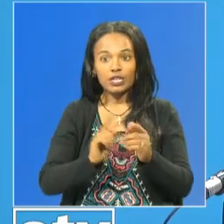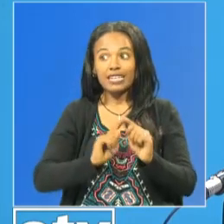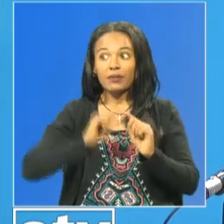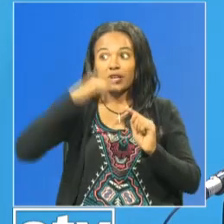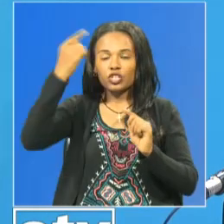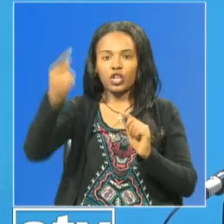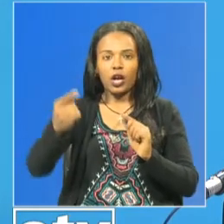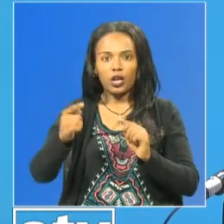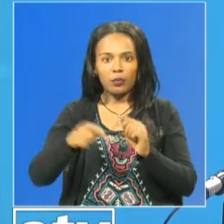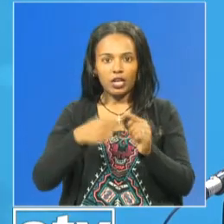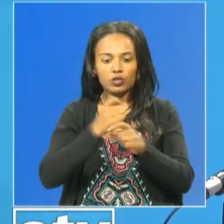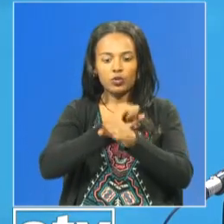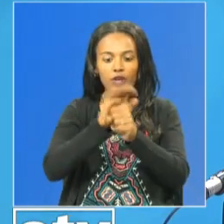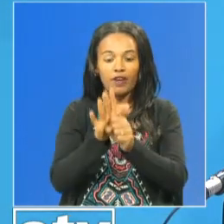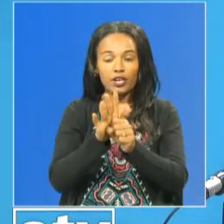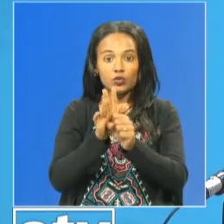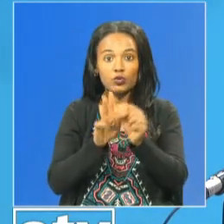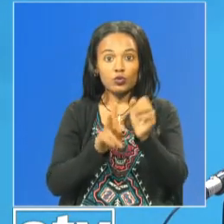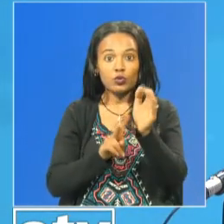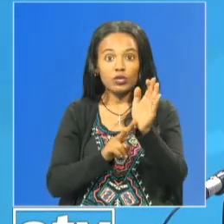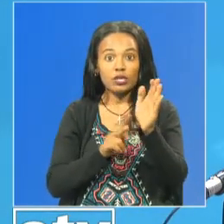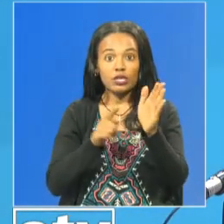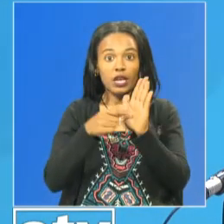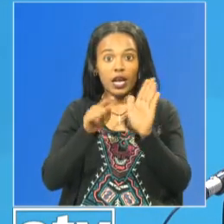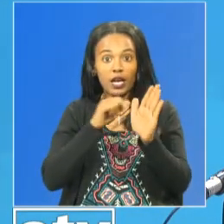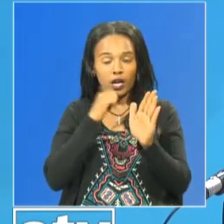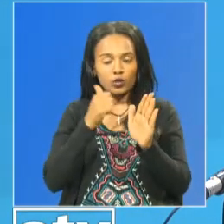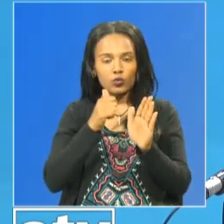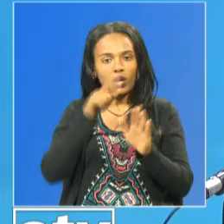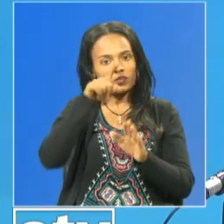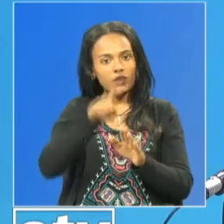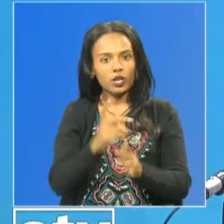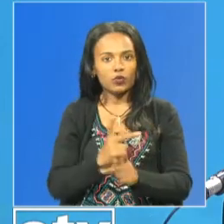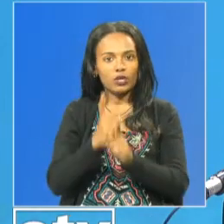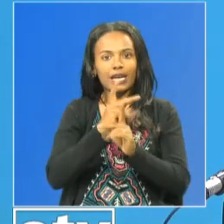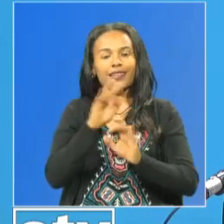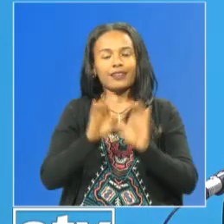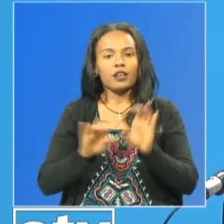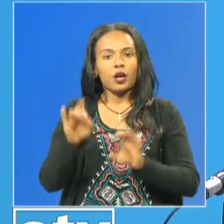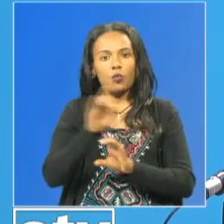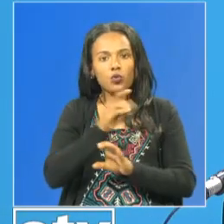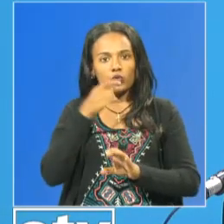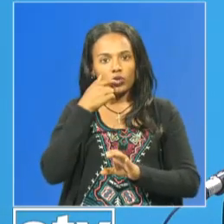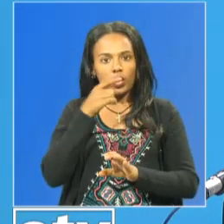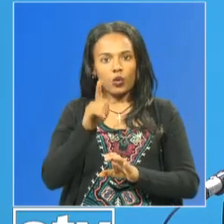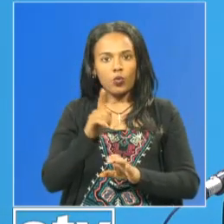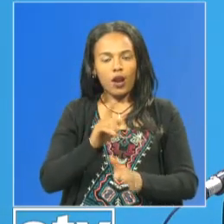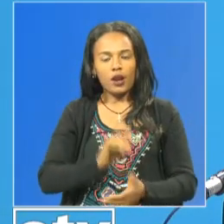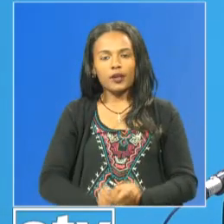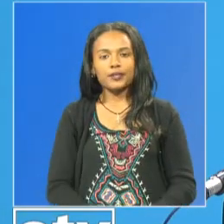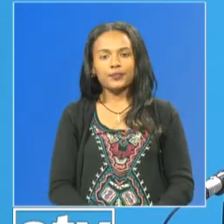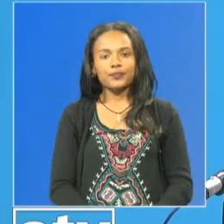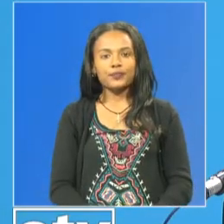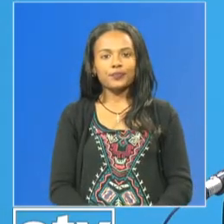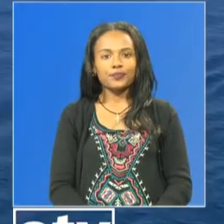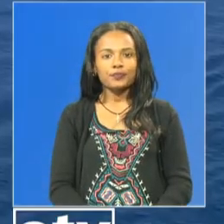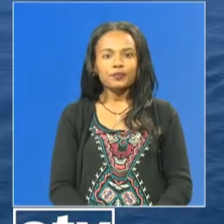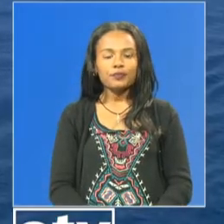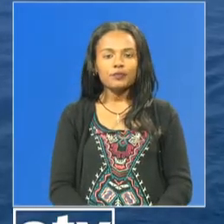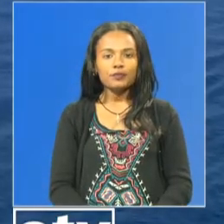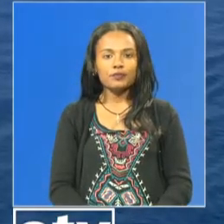አንጻር ለቫይረሱም እንዳይጋለጡ አስፈላጊው ጥንቃቄ እየተደረገ መሆኑን አመልክቷል። አየለ ጌታቸው ተጨማሪውን አዘጋጅቷል።